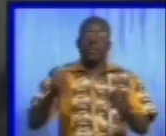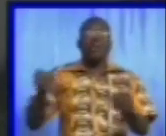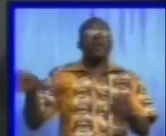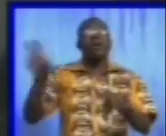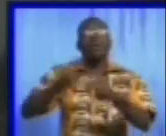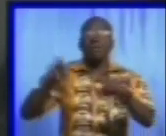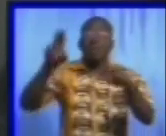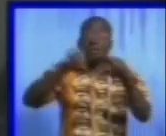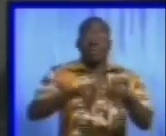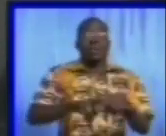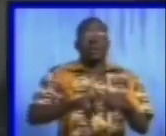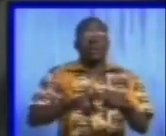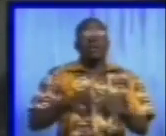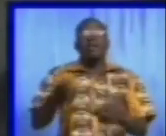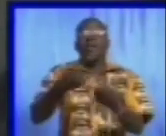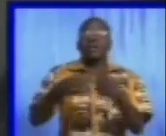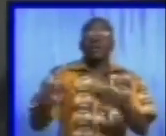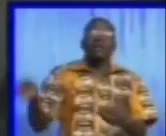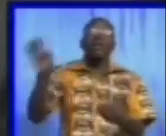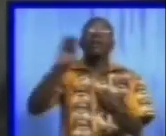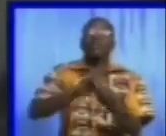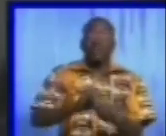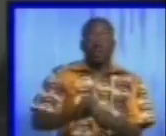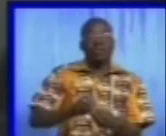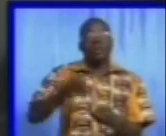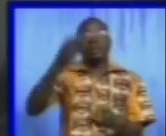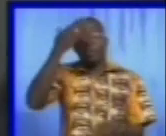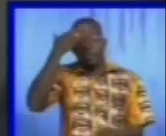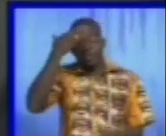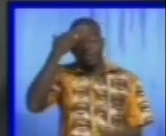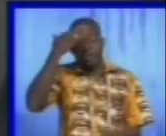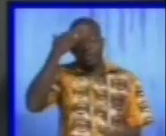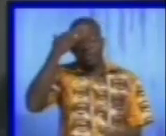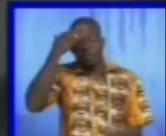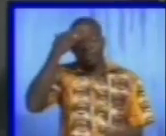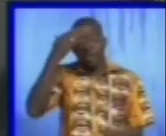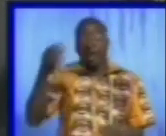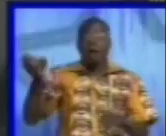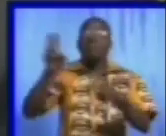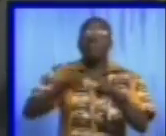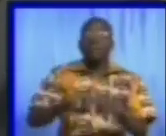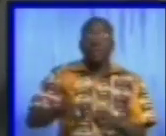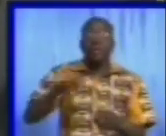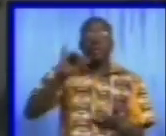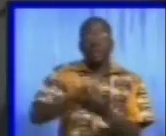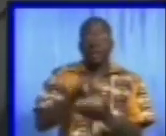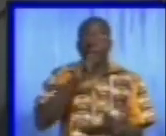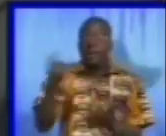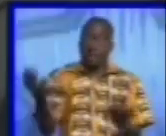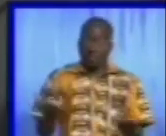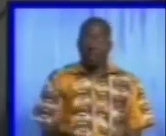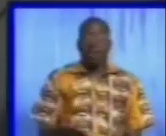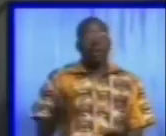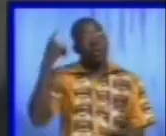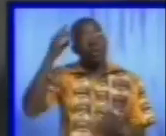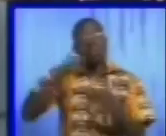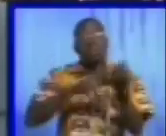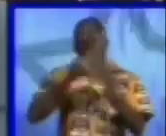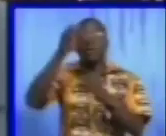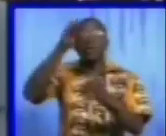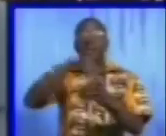ça. Donc ça vient ajouter effectivement des compétences en plus de ce qui est déjà existant comme infrastructure dans la